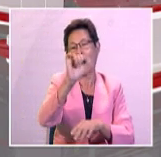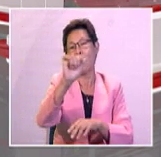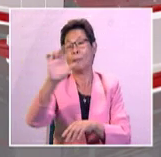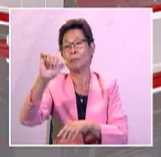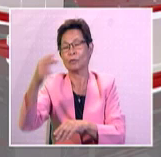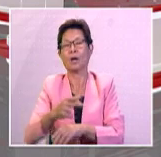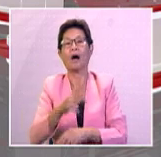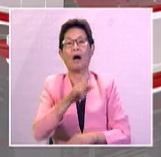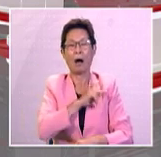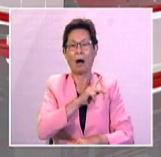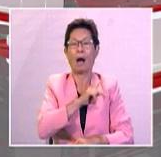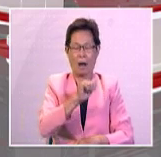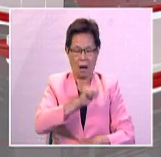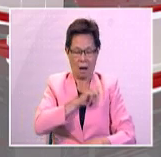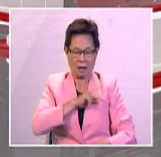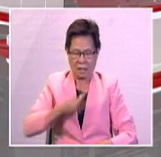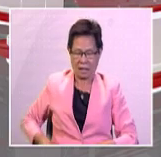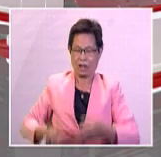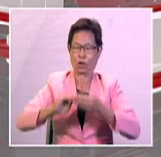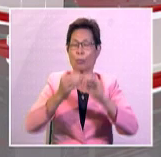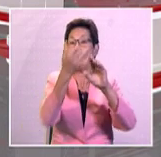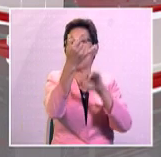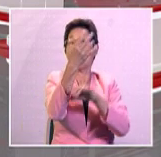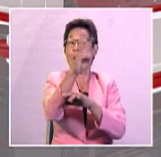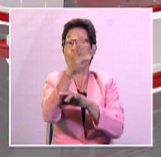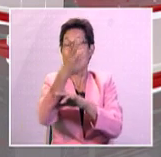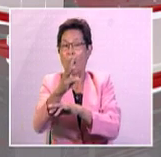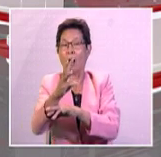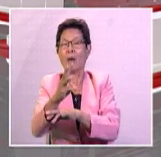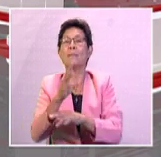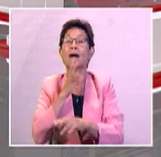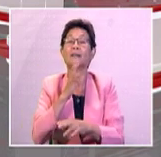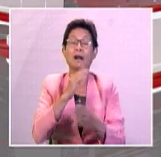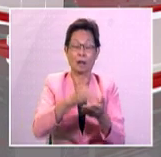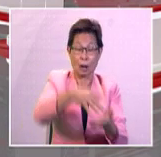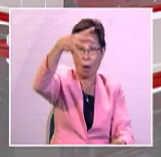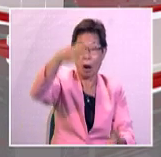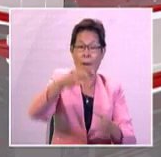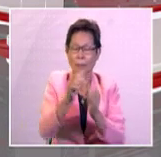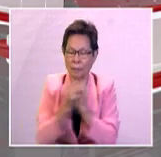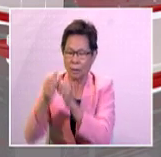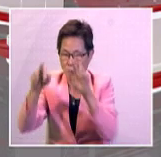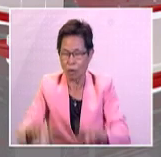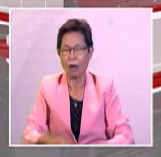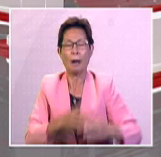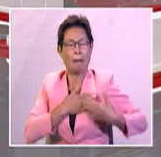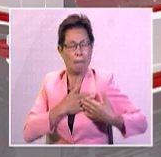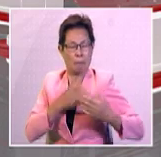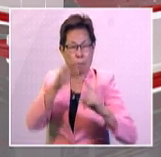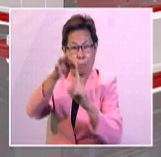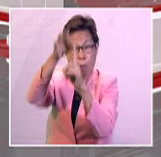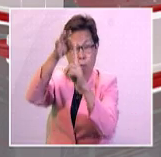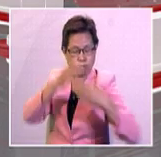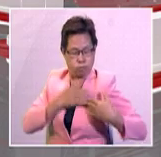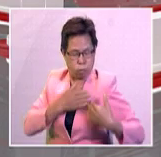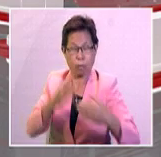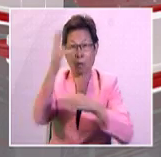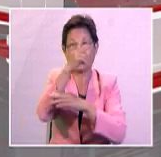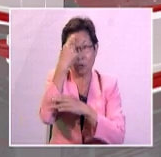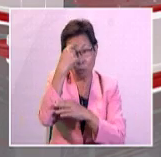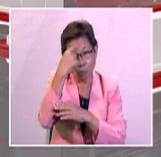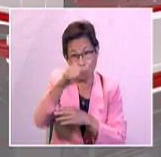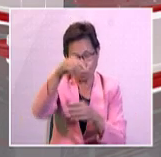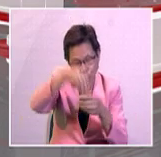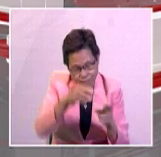di-Pertuan Agong ke-16 menegaskan kemakmuran bersama rakyat menjadi teras komitmen kerajaan dalam rencana, program